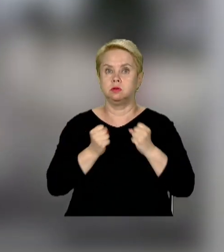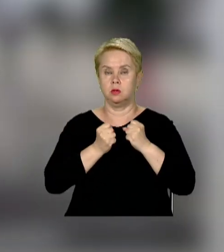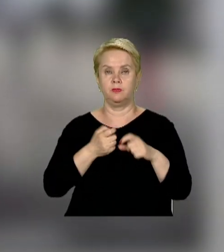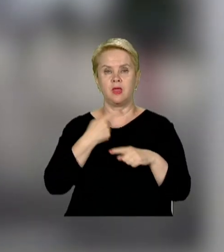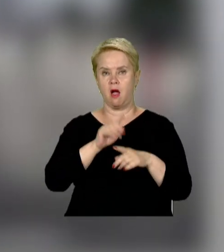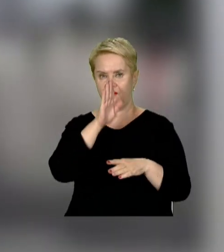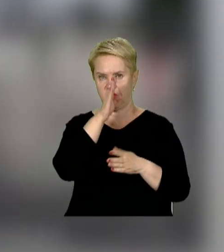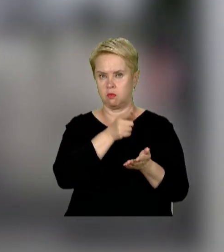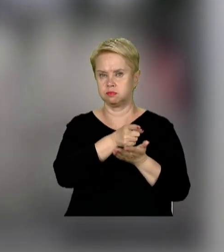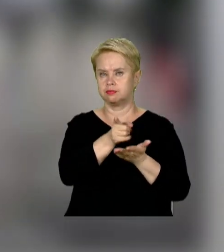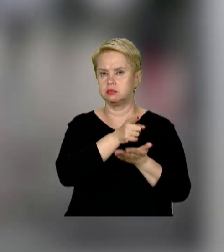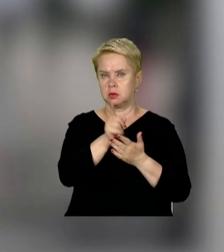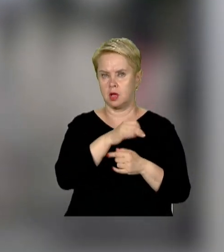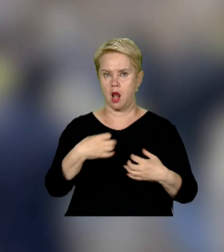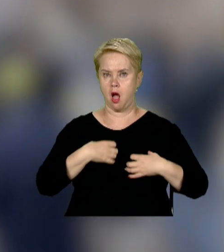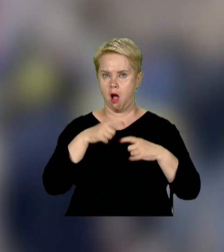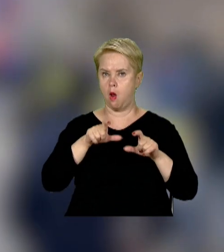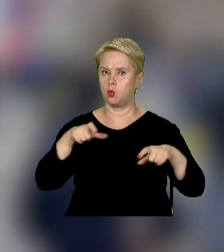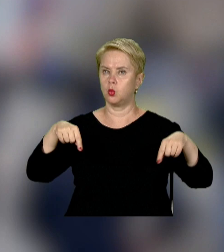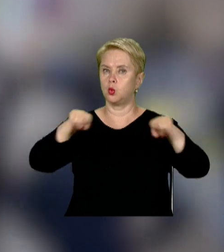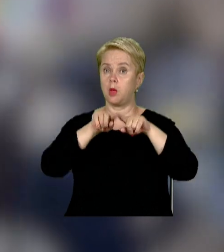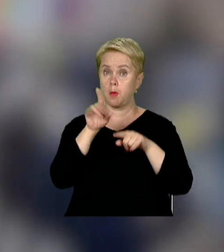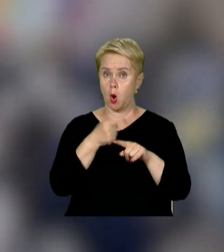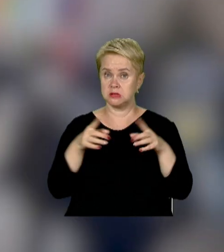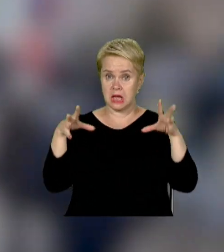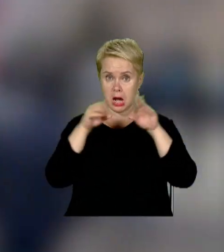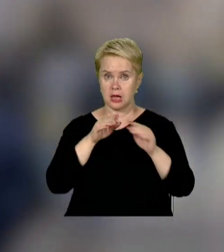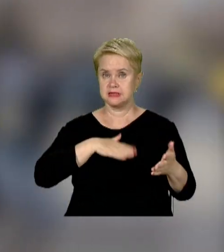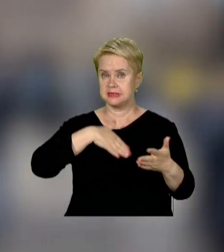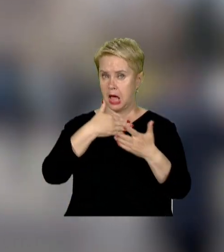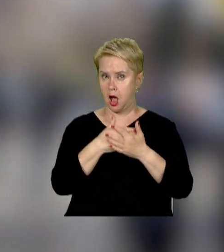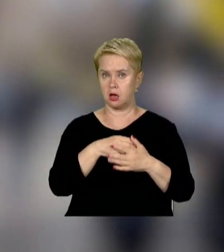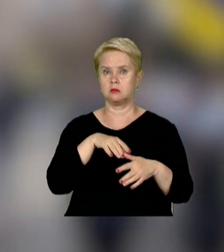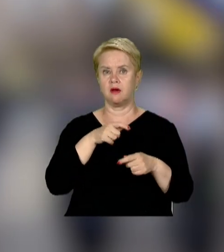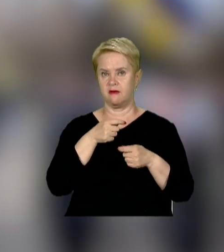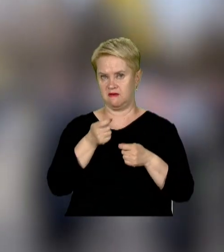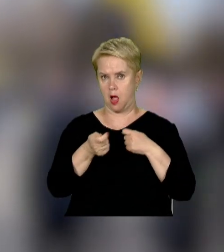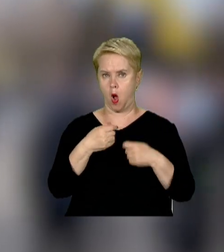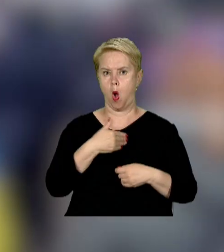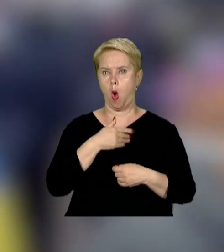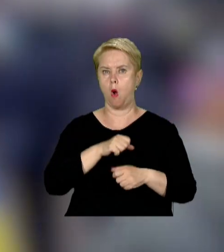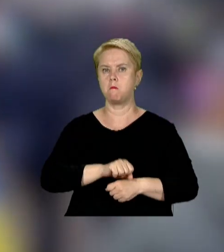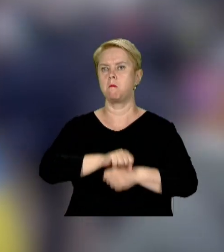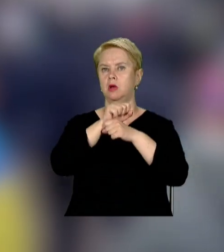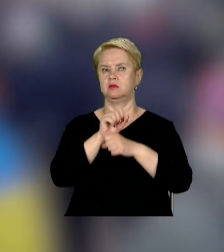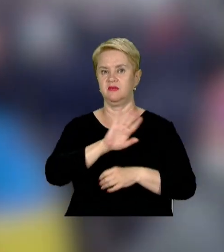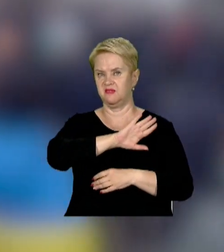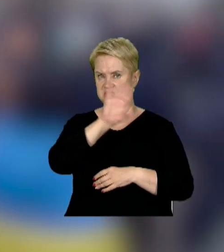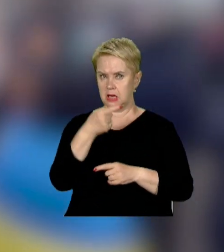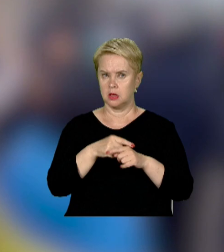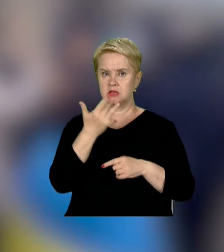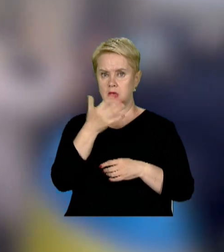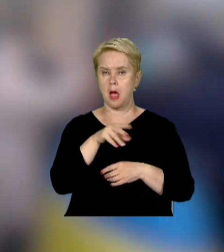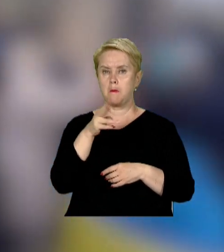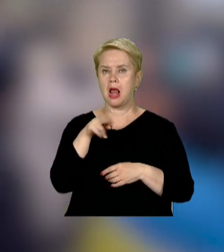Ворожа армія ходила містом і лякала людей. Та попри це, разом з активістами влада вирішила організувати мітинг. Спочатку